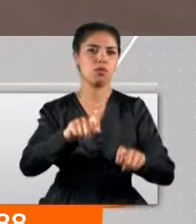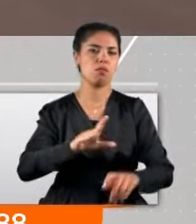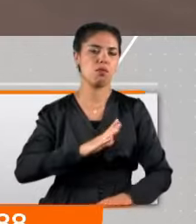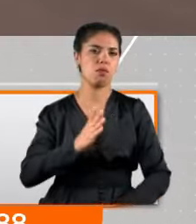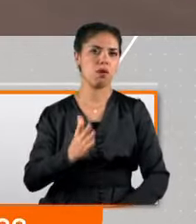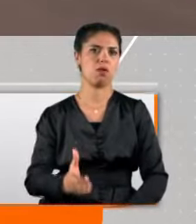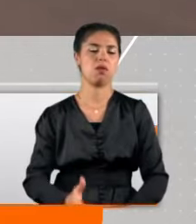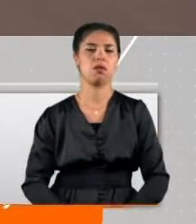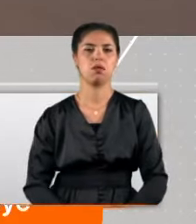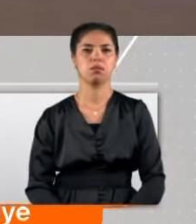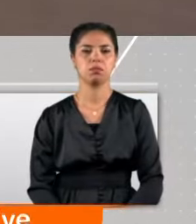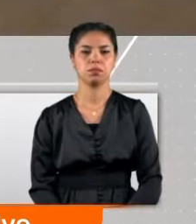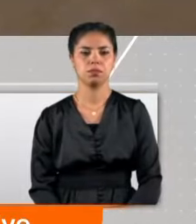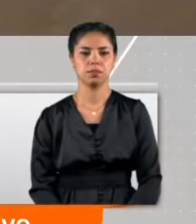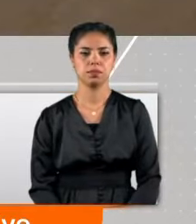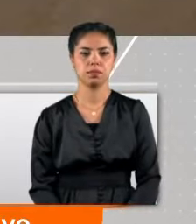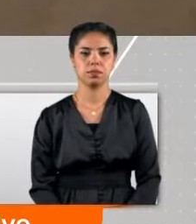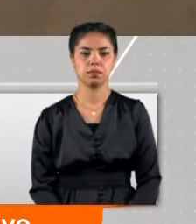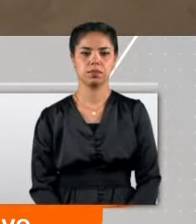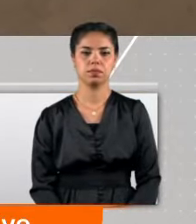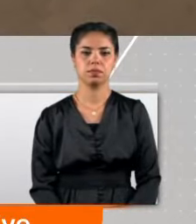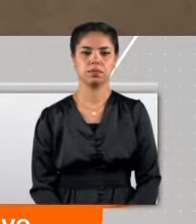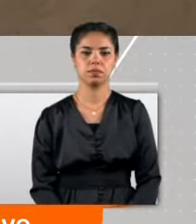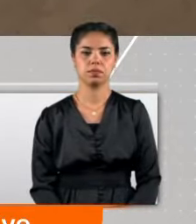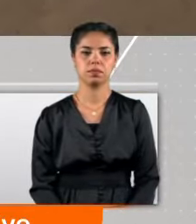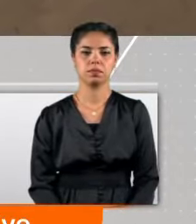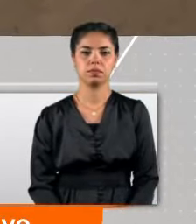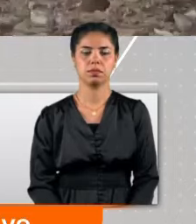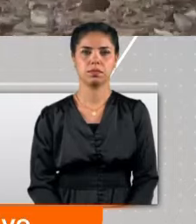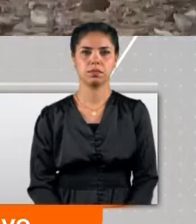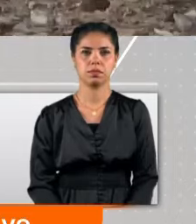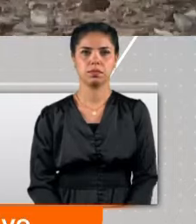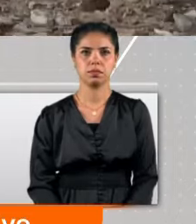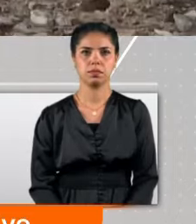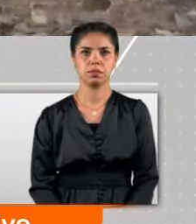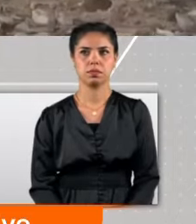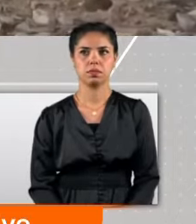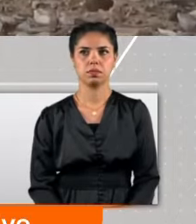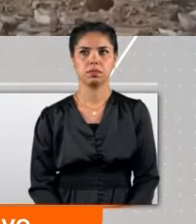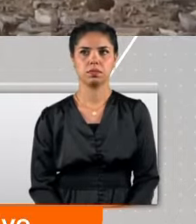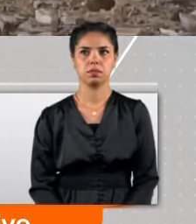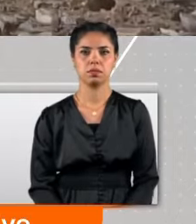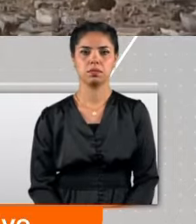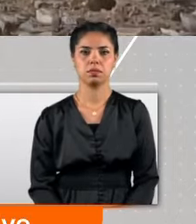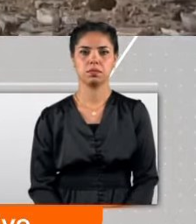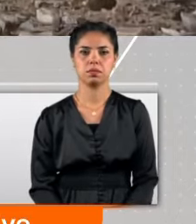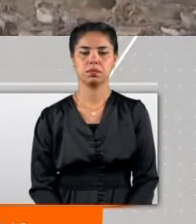yok. İran adımlarını düşünerek atmalı. Çünkü bölgedeki olayların kontrolden çıkma riski var.